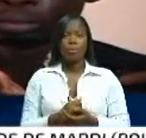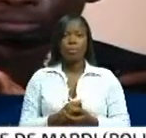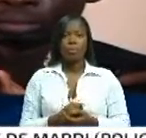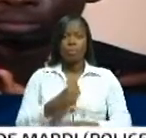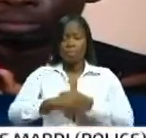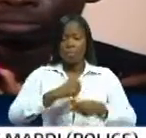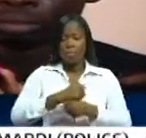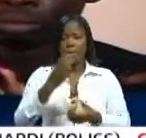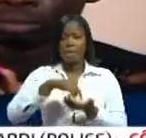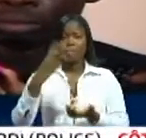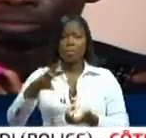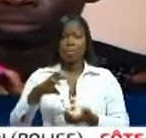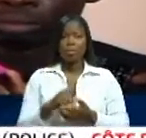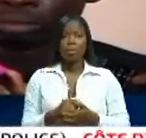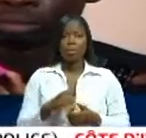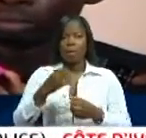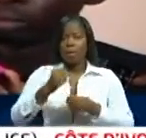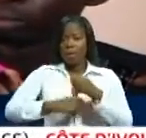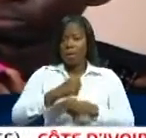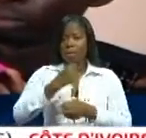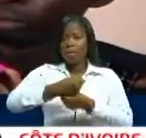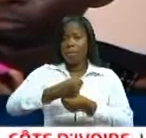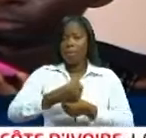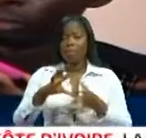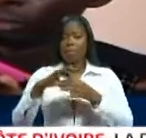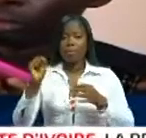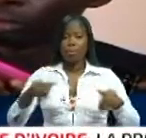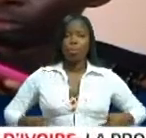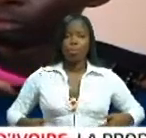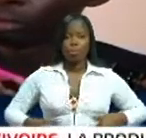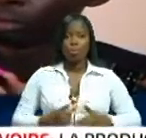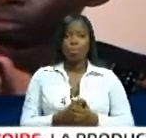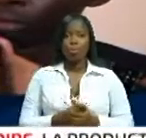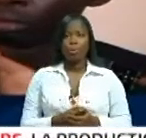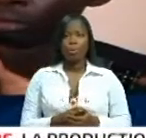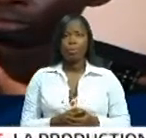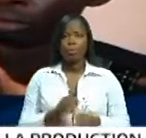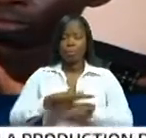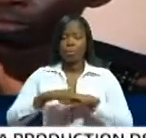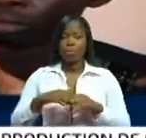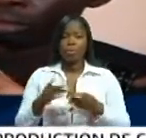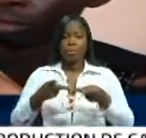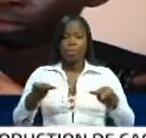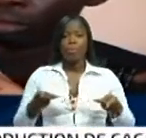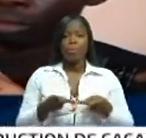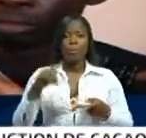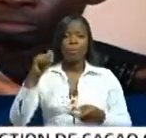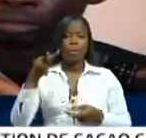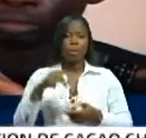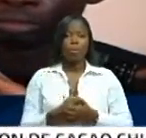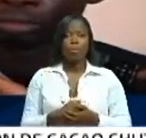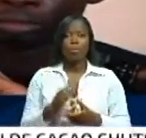n'est ce pas l'année de l'emploi des jeunes au lieu de passer le temps n'est ce pas la télévision à ces hutu s'étaient congratulés